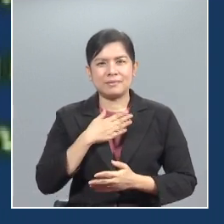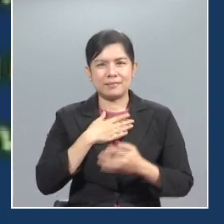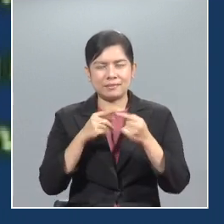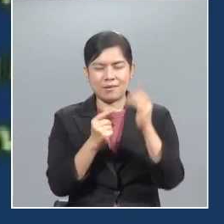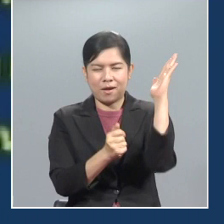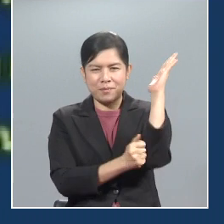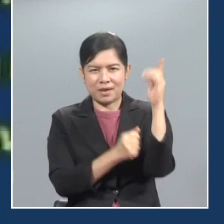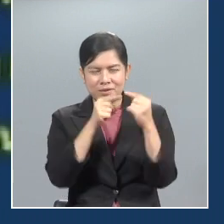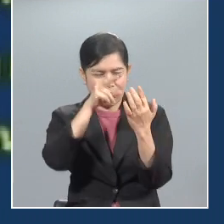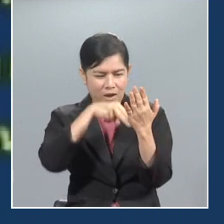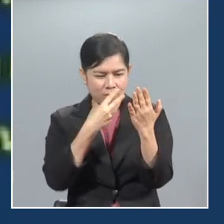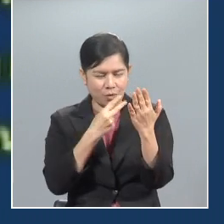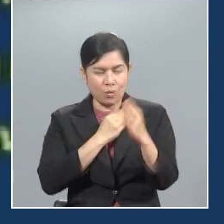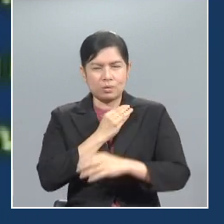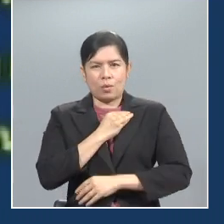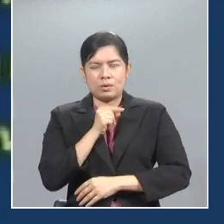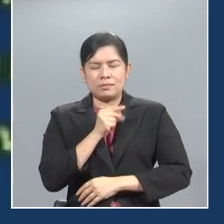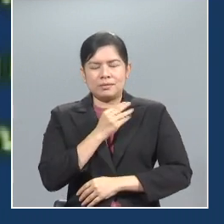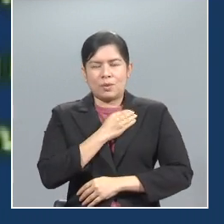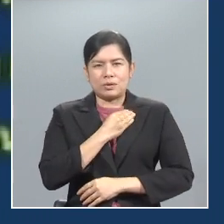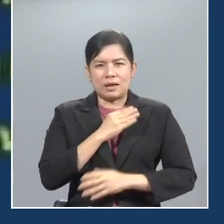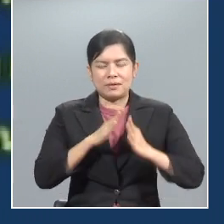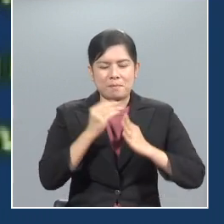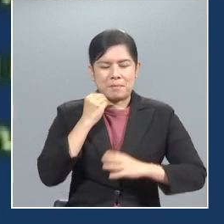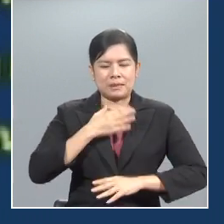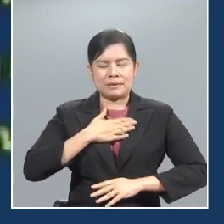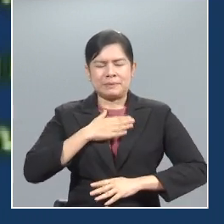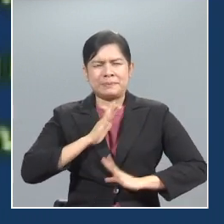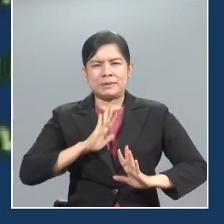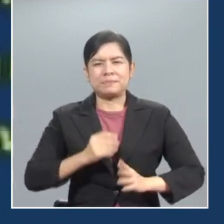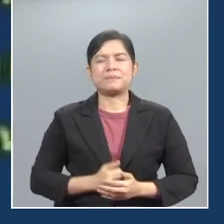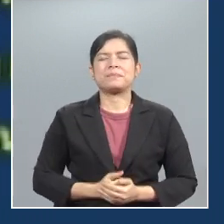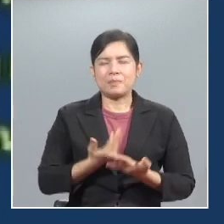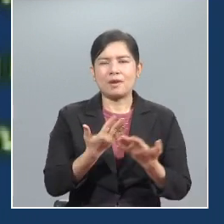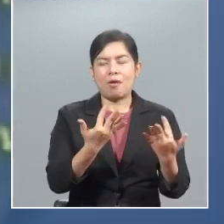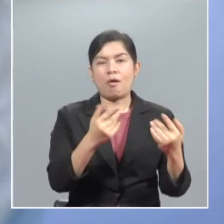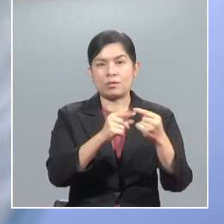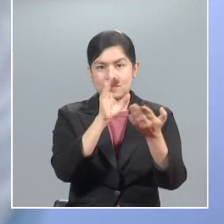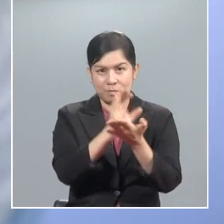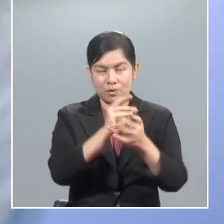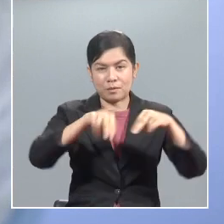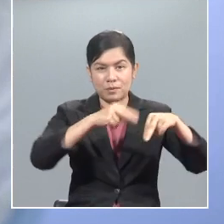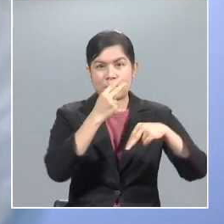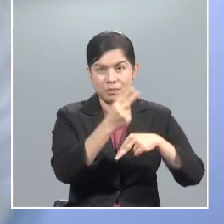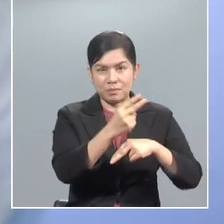น